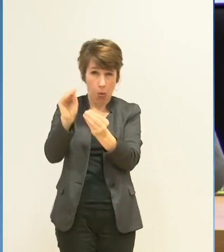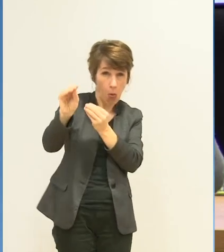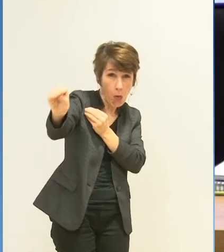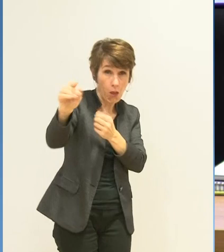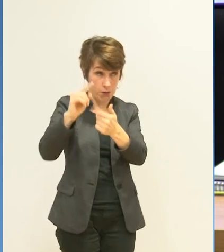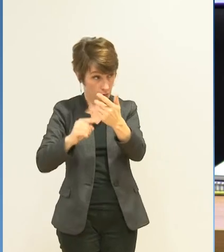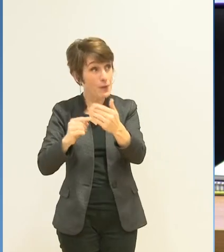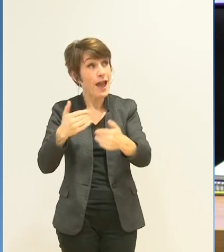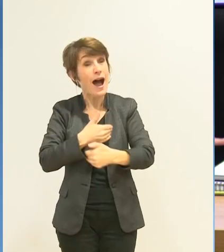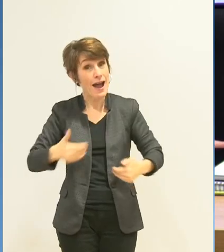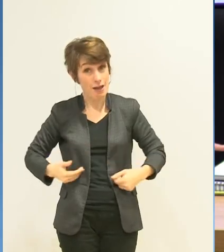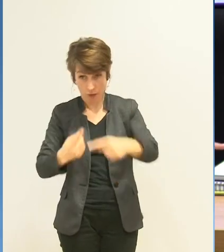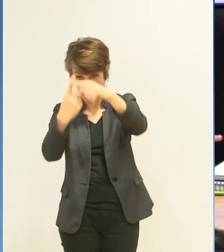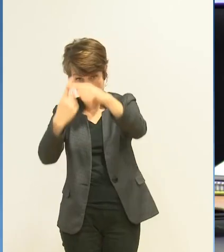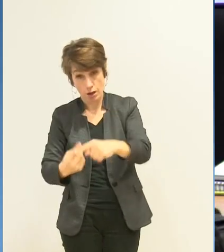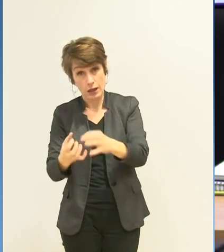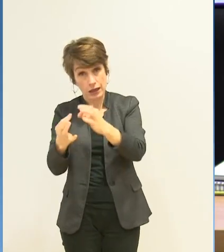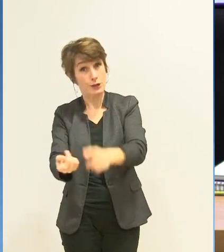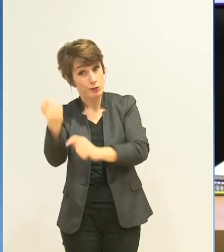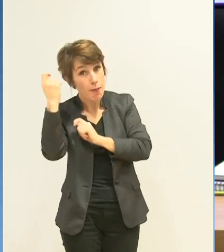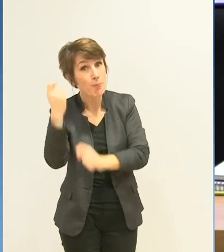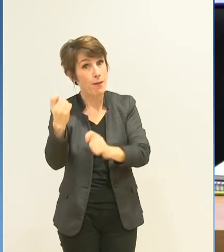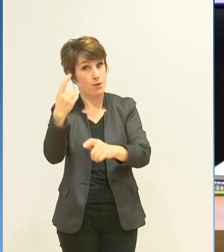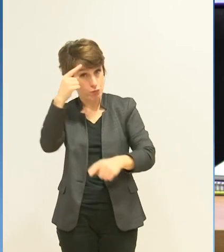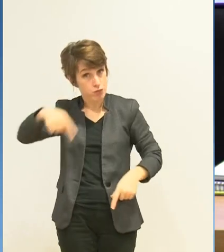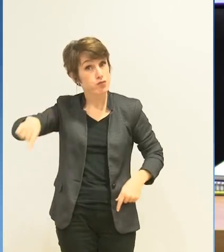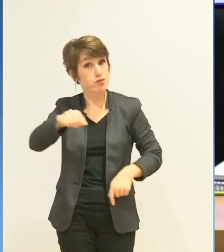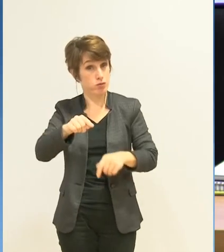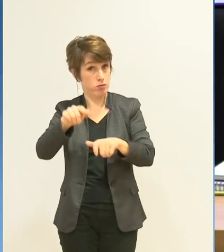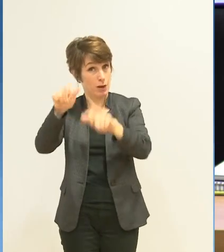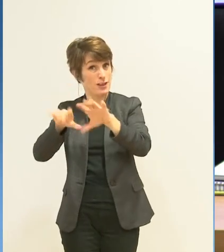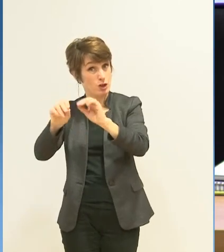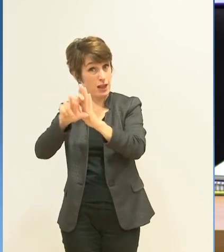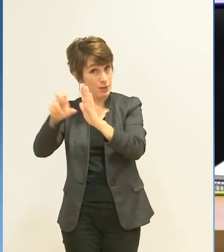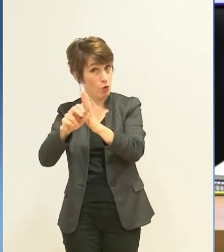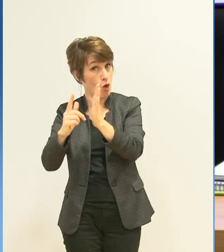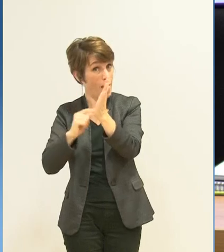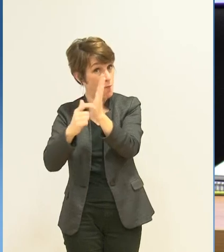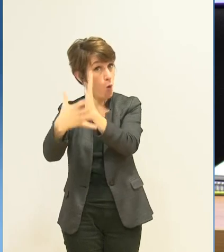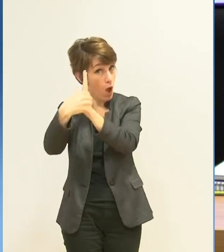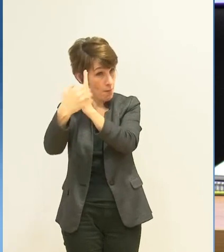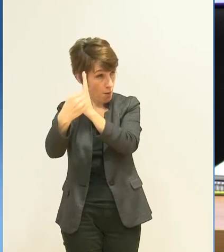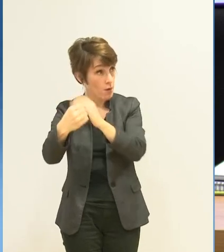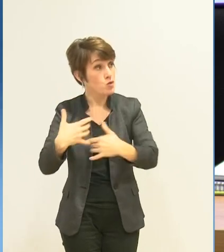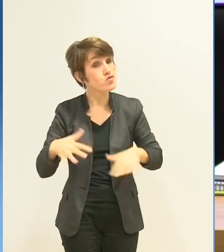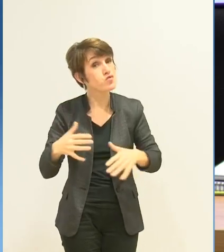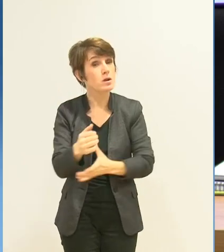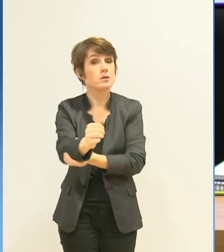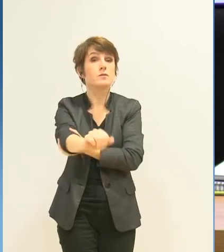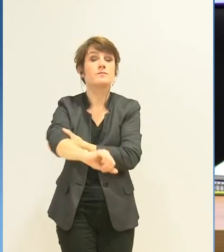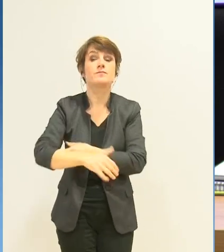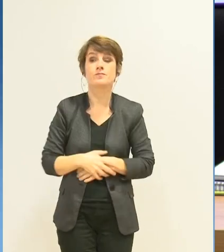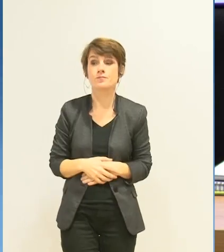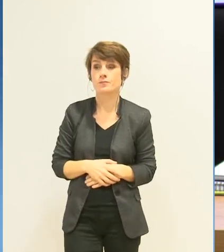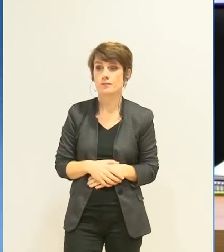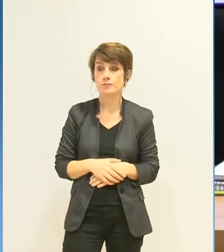sérieux pour le contribuable de grenoble alors vous nous afficher une épargne nette positive